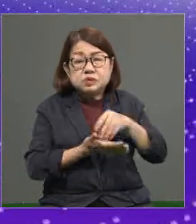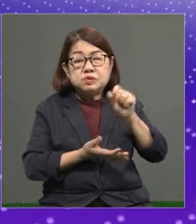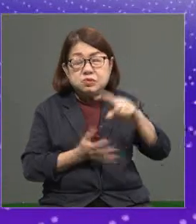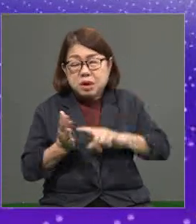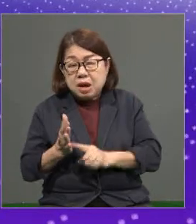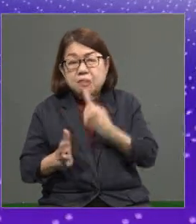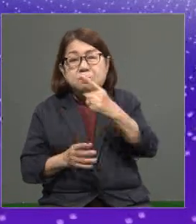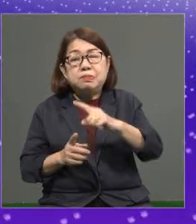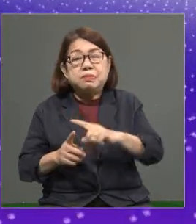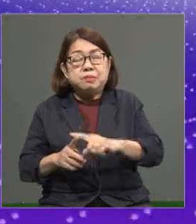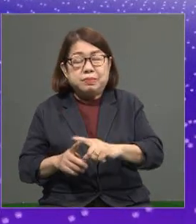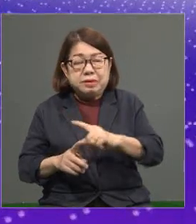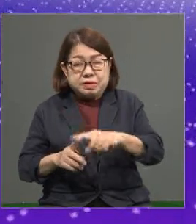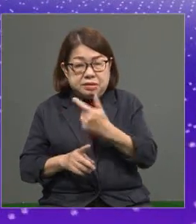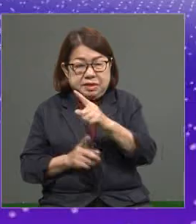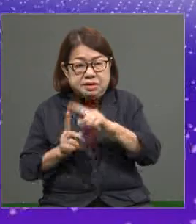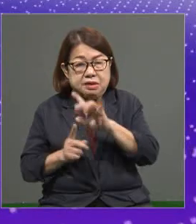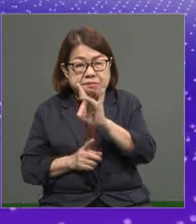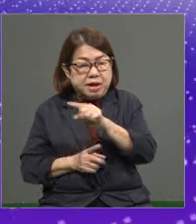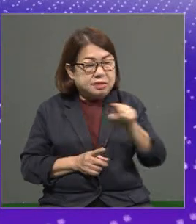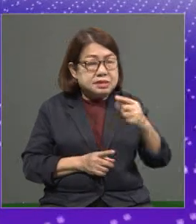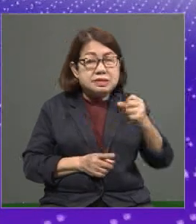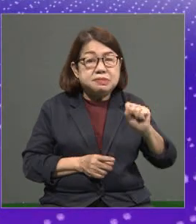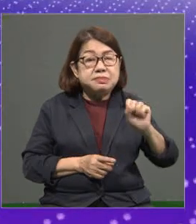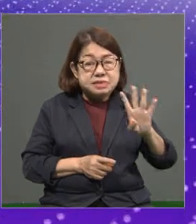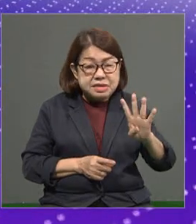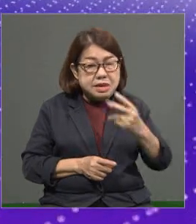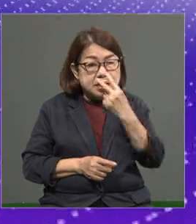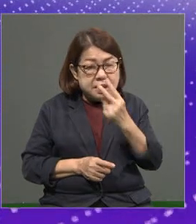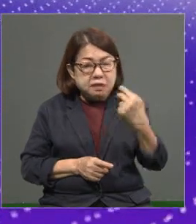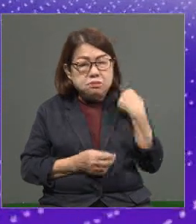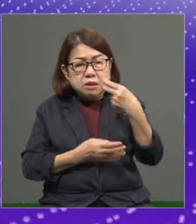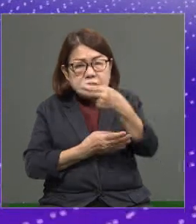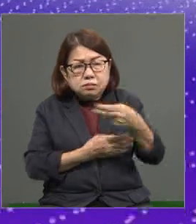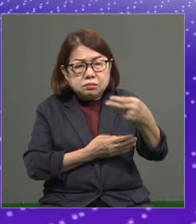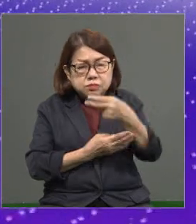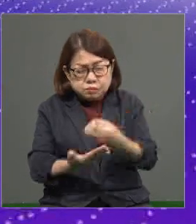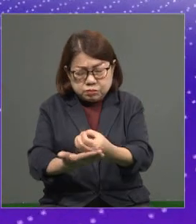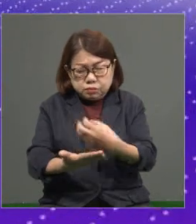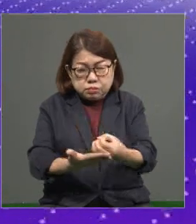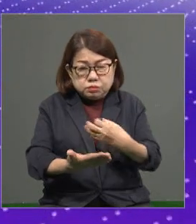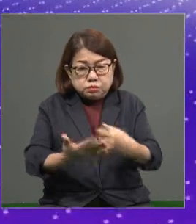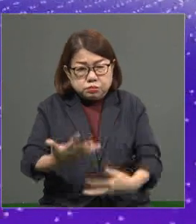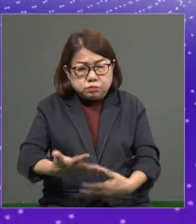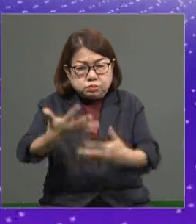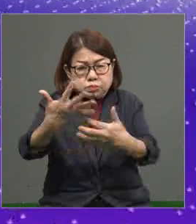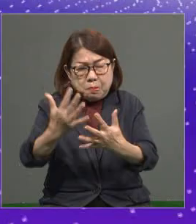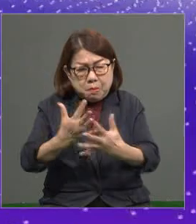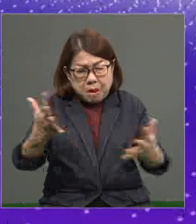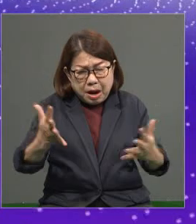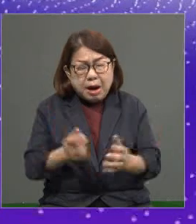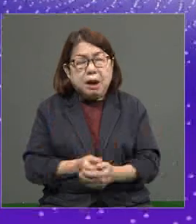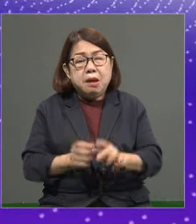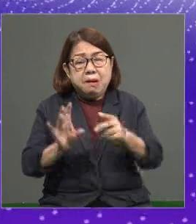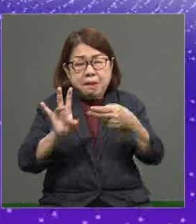วันที่ 8-14พฤศจิกายนที่ผ่านมาเนี่ยพบข้อความที่มีเข้ามาทั้งหมดเนี่ย85,000กว่าข้อ